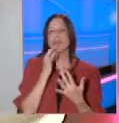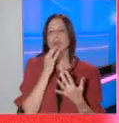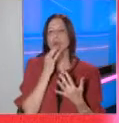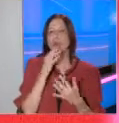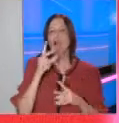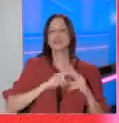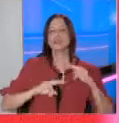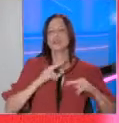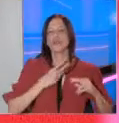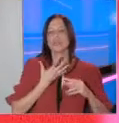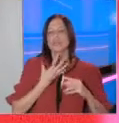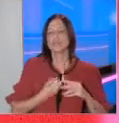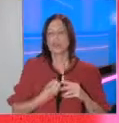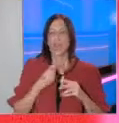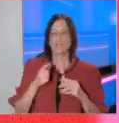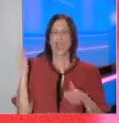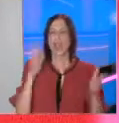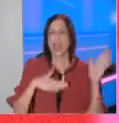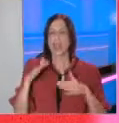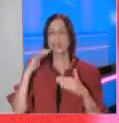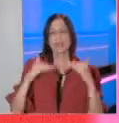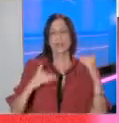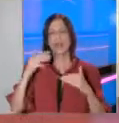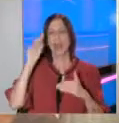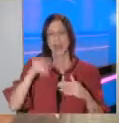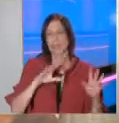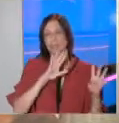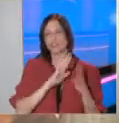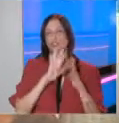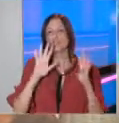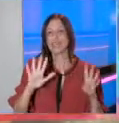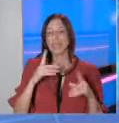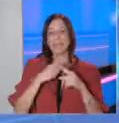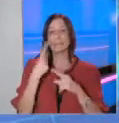הסובלים ממצוקה ואלימות בהשוואה ל-2019.